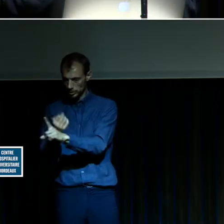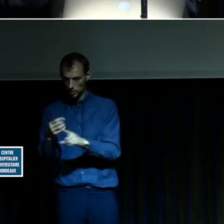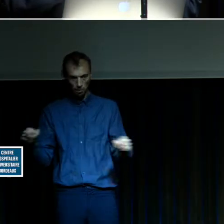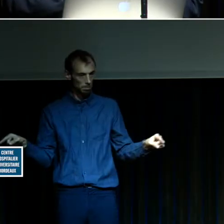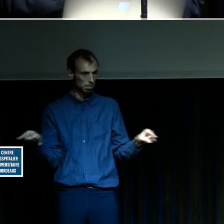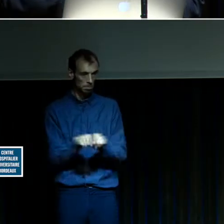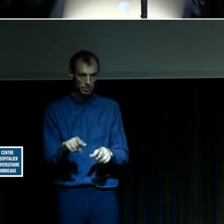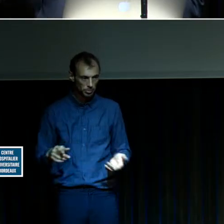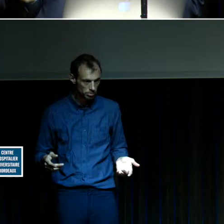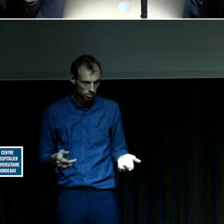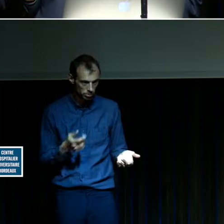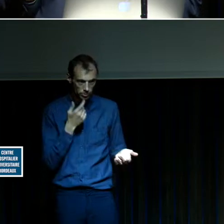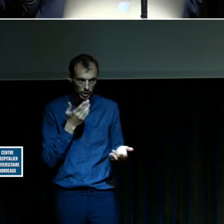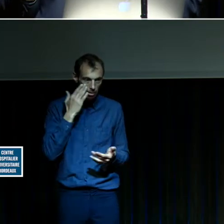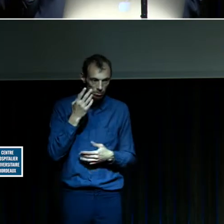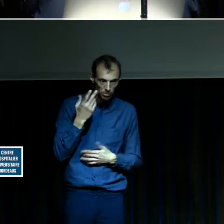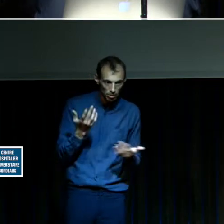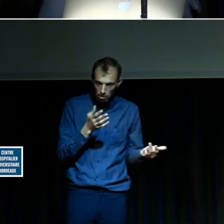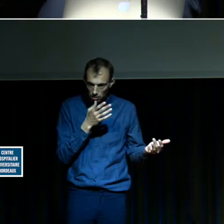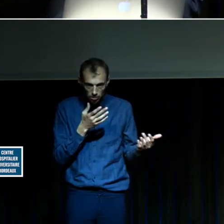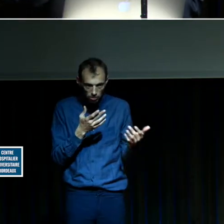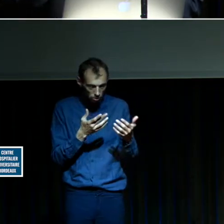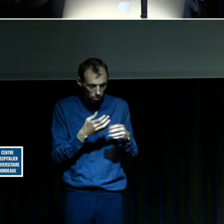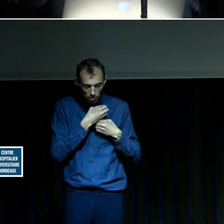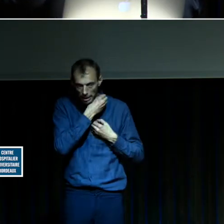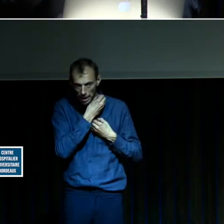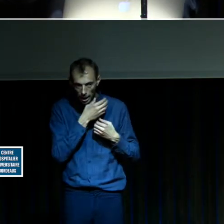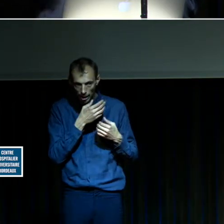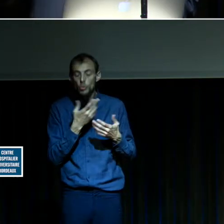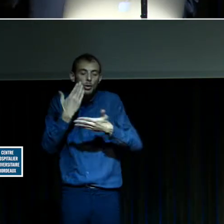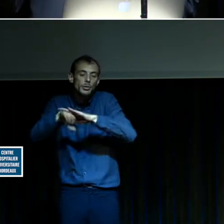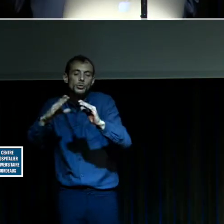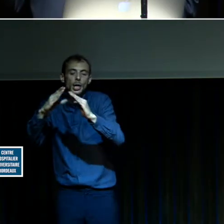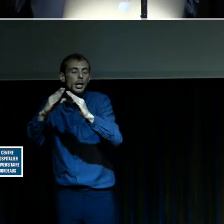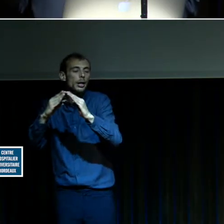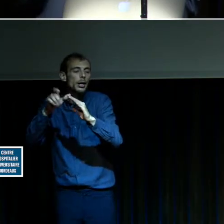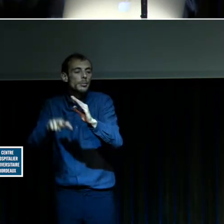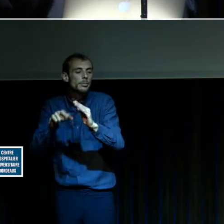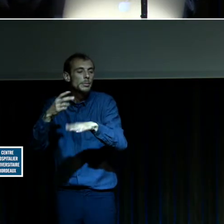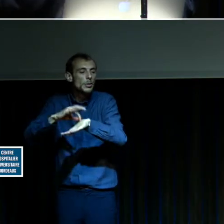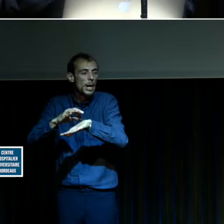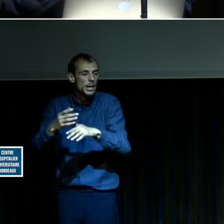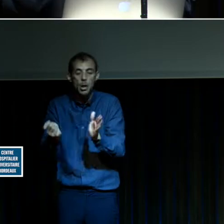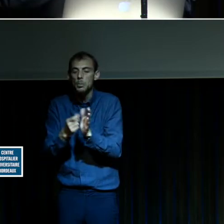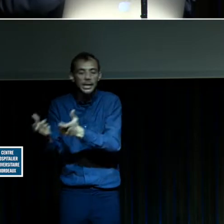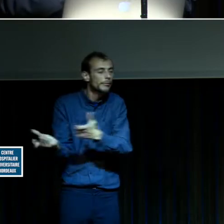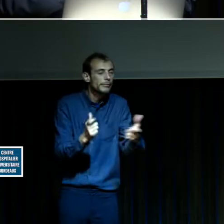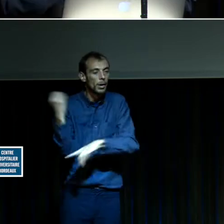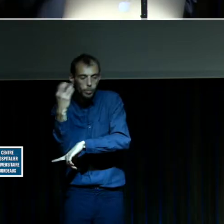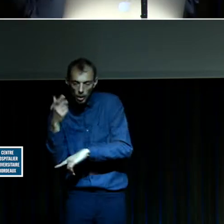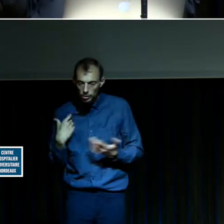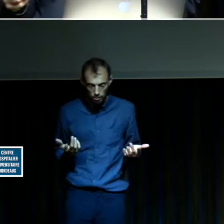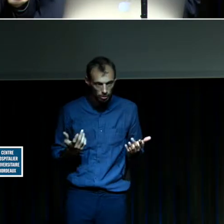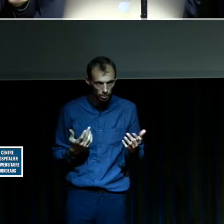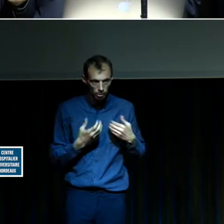si c'est une artère bouchée ou une artère déchirée au domicile du patient pendant son transport. La seule façon de savoir si c'est une artère bouchée ou